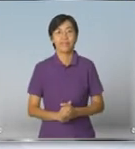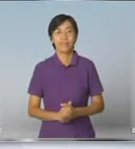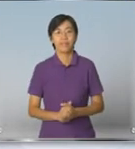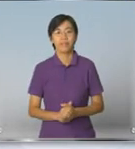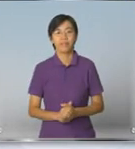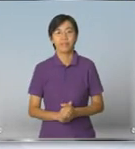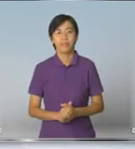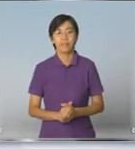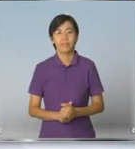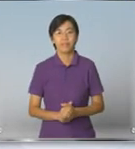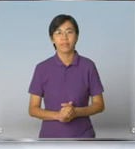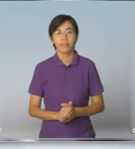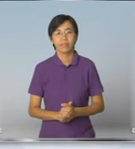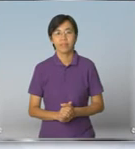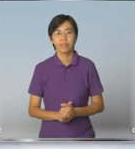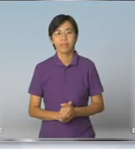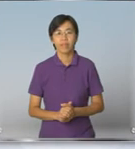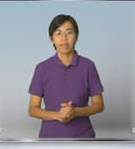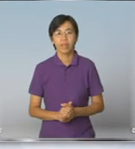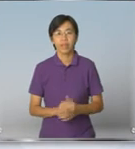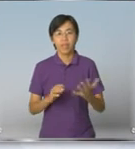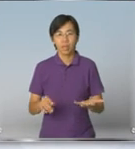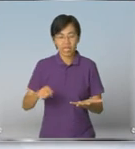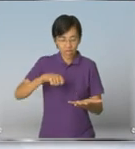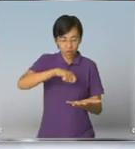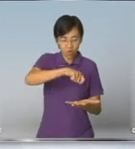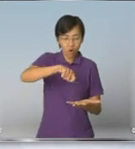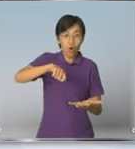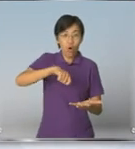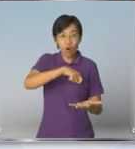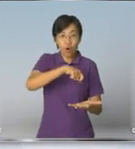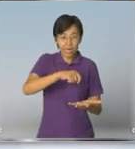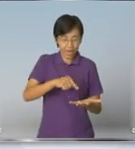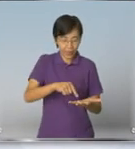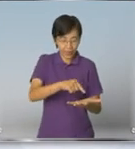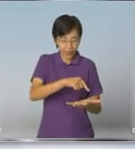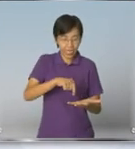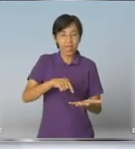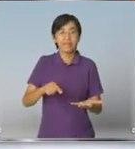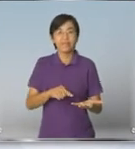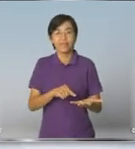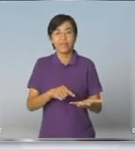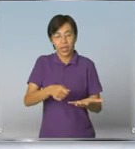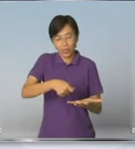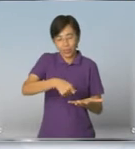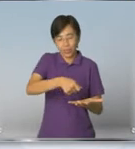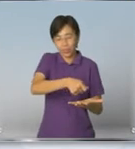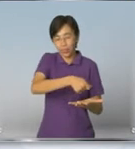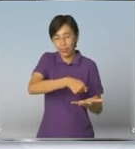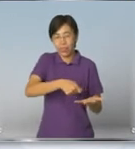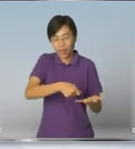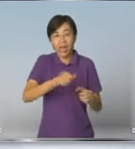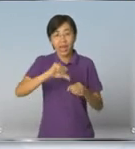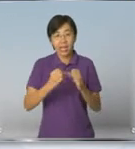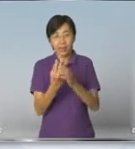มนูไหนที่มันเป็นแป้งอย่างเงี้ยมันจะติดใช่ไหมฮะต้องใช้น้ำมันมาเป็นตัวเชื่อม ใช้น้ำมันแล้วก็จานนะคะจานที่เราจะวางตัวอาหาร